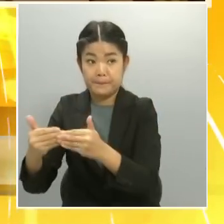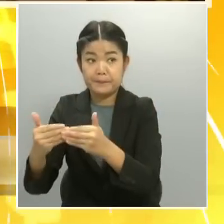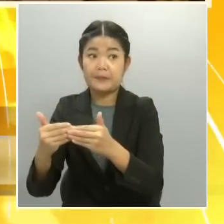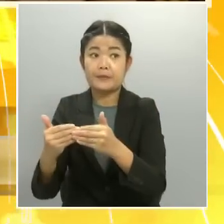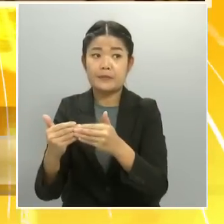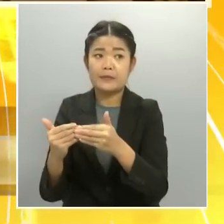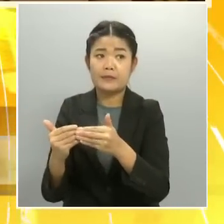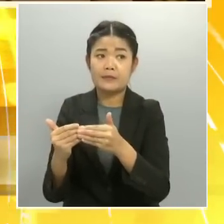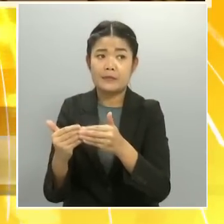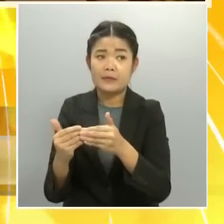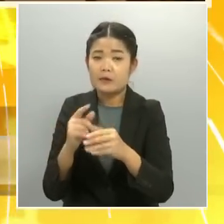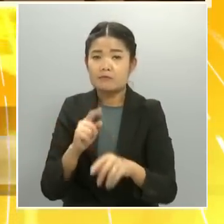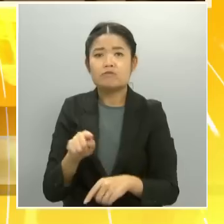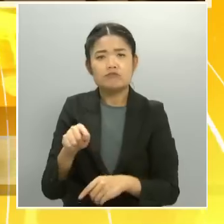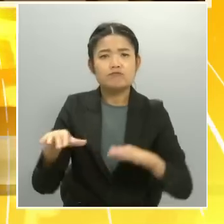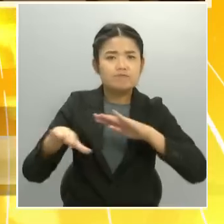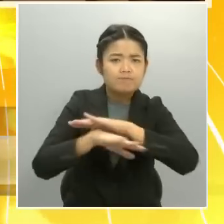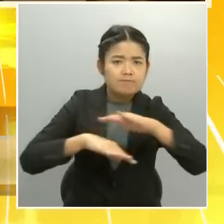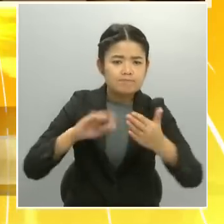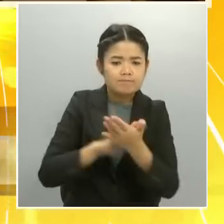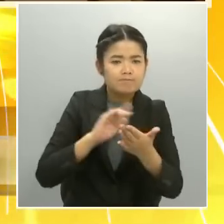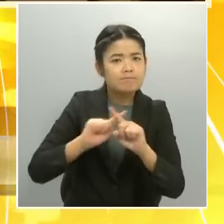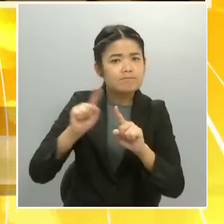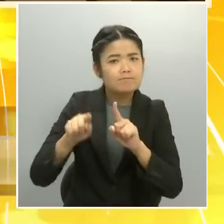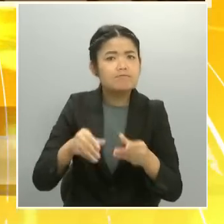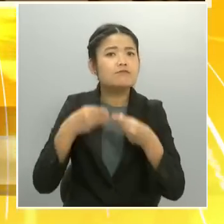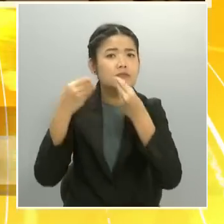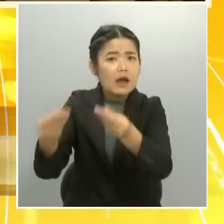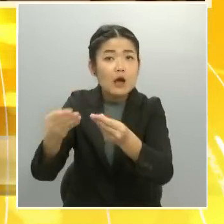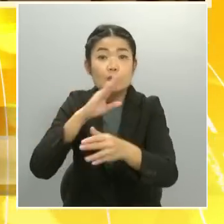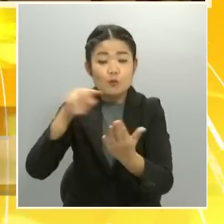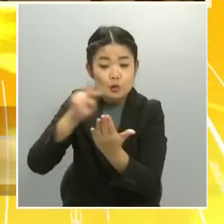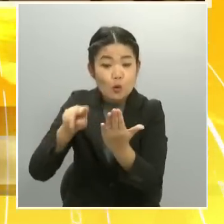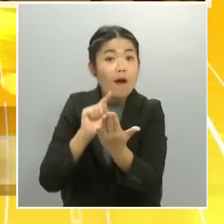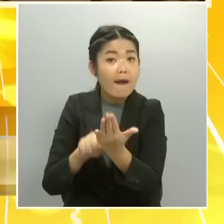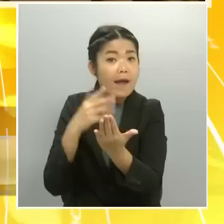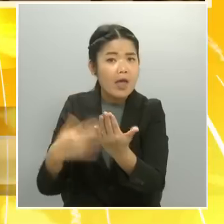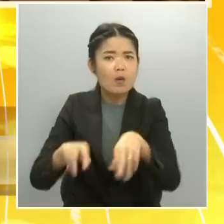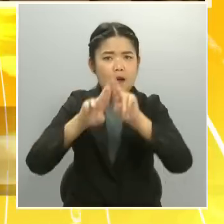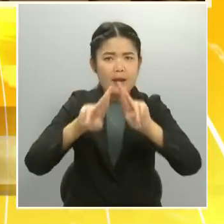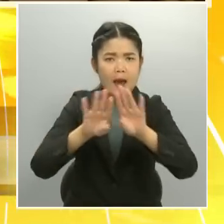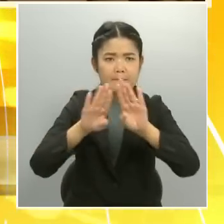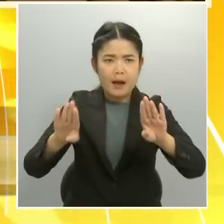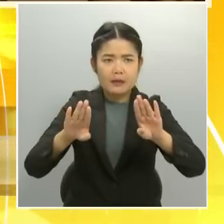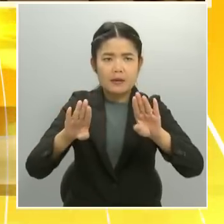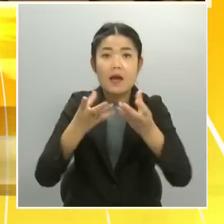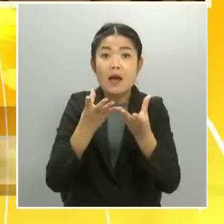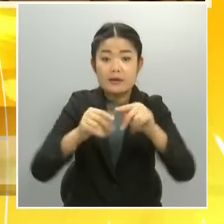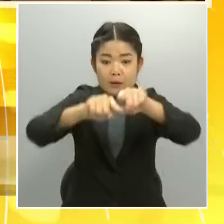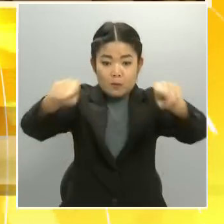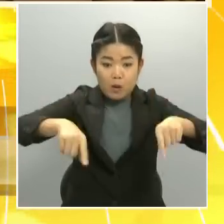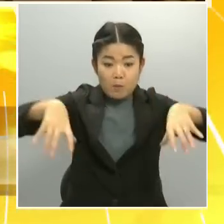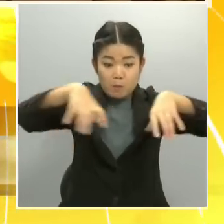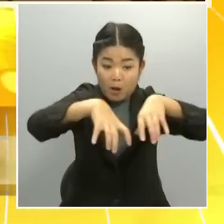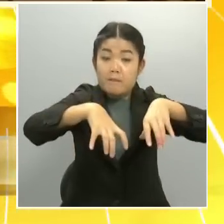เพื่อให้เขาแสดงเอกสารนะครับถ้าเราตรวจสอบแล้วร้านที่เปิดนะครับอยู่ในบริเวณเดียวกันโฉน